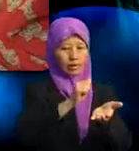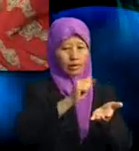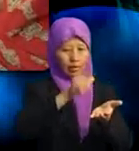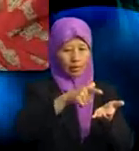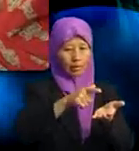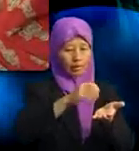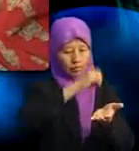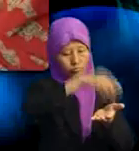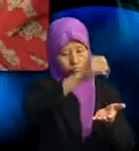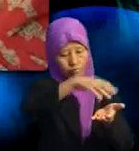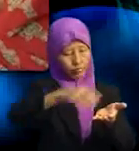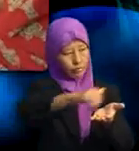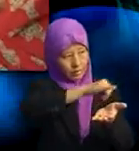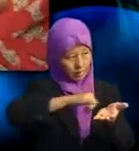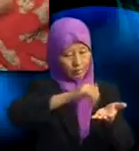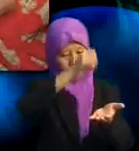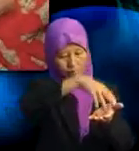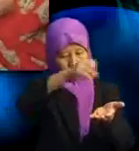rata.